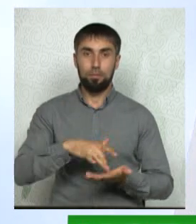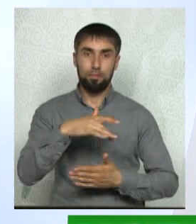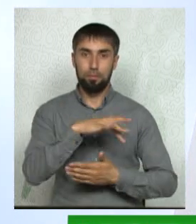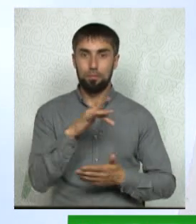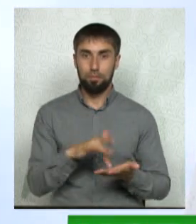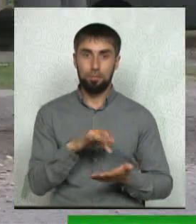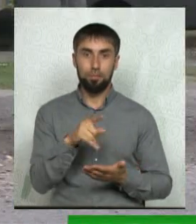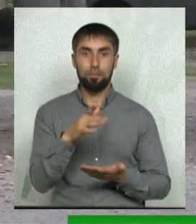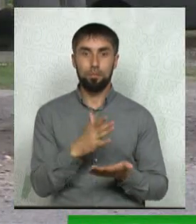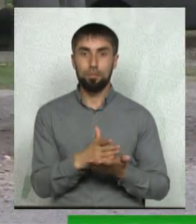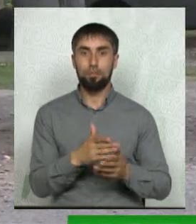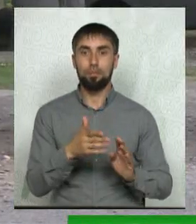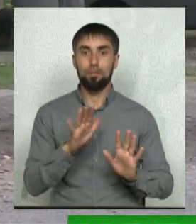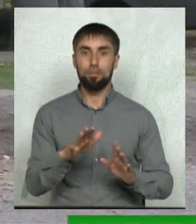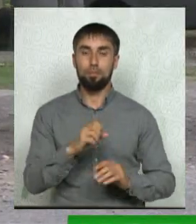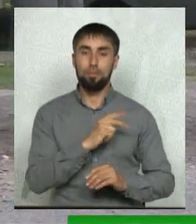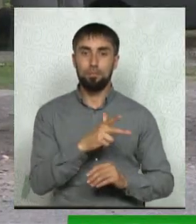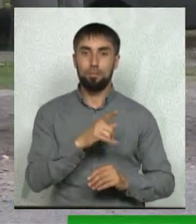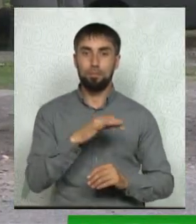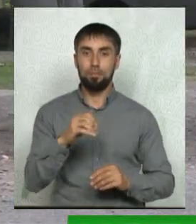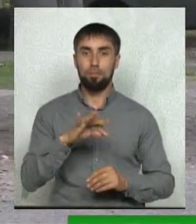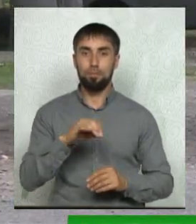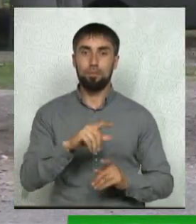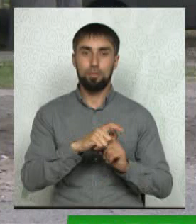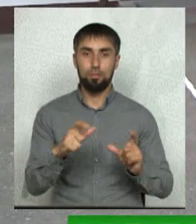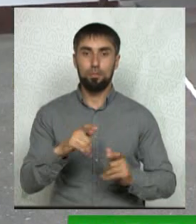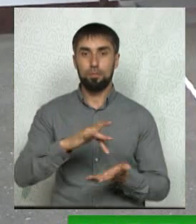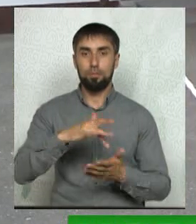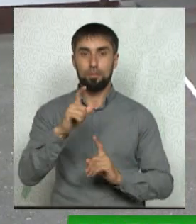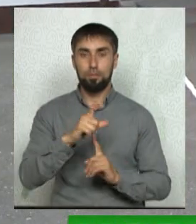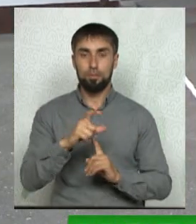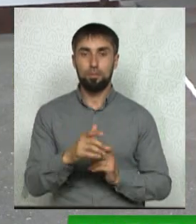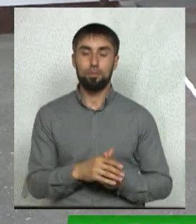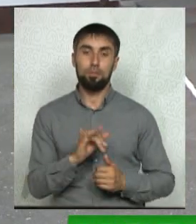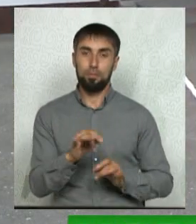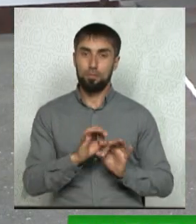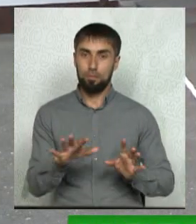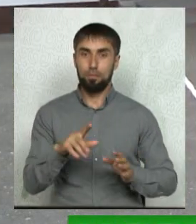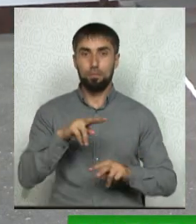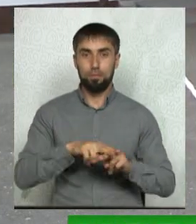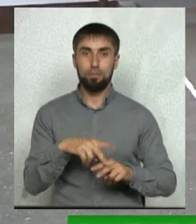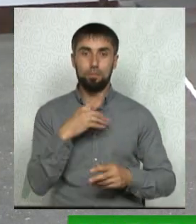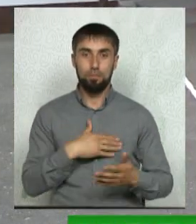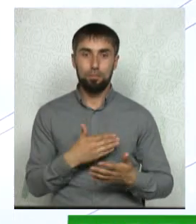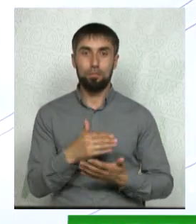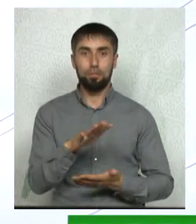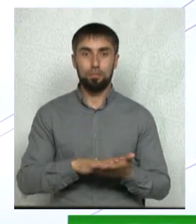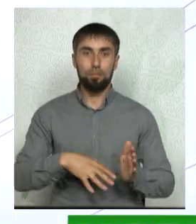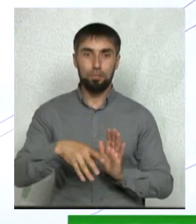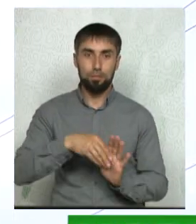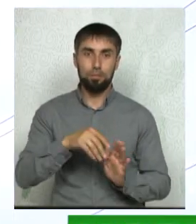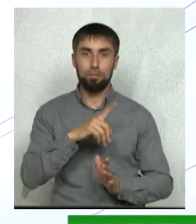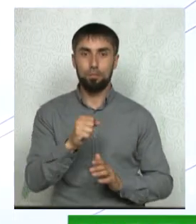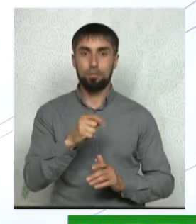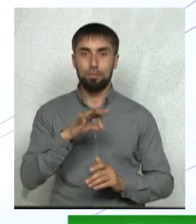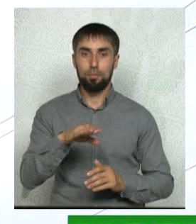города, и здесь сосредоточены социально значимые объекты – школа, центральная мечеть. Впрочем, местные до сих пор активно продолжают голосовать за